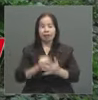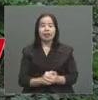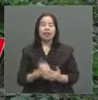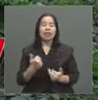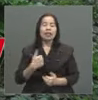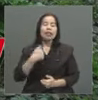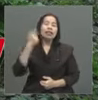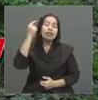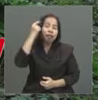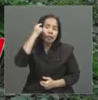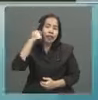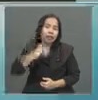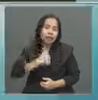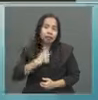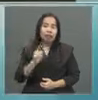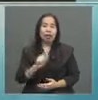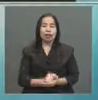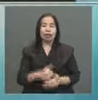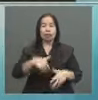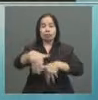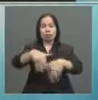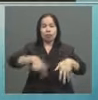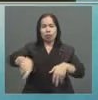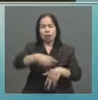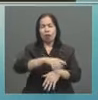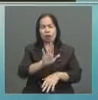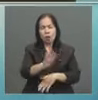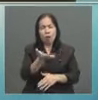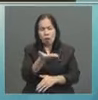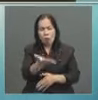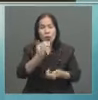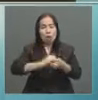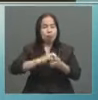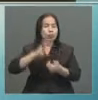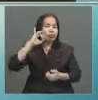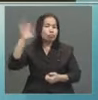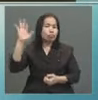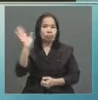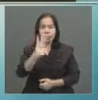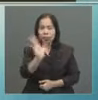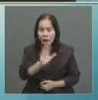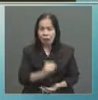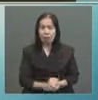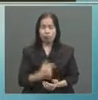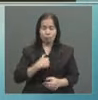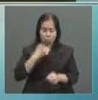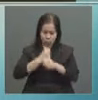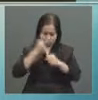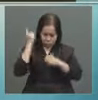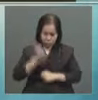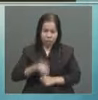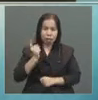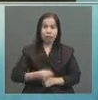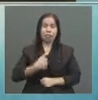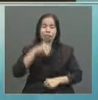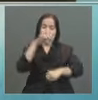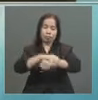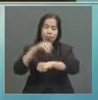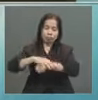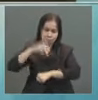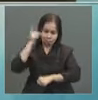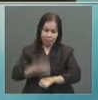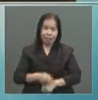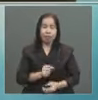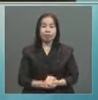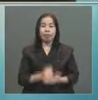เชื่อว่าพี่น้องประชาชนอย่าฝ่าฝืนดีกว่าเราดำเนินการหนักหลักการใหญ่ที่ท่านนายกรัฐมนตรีท่านเป็น